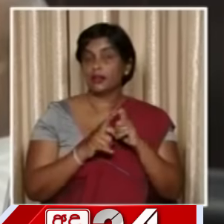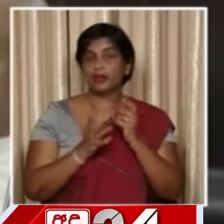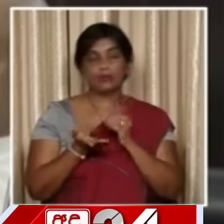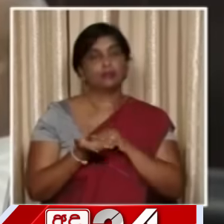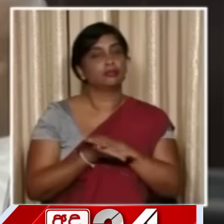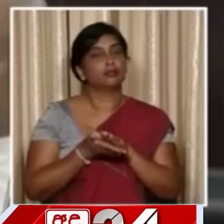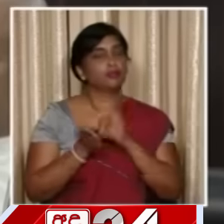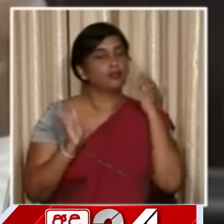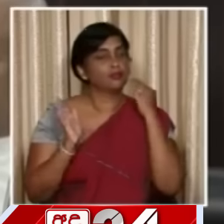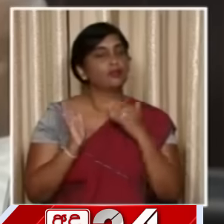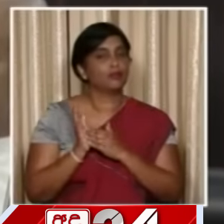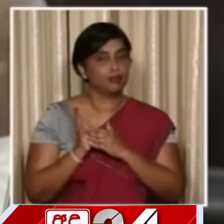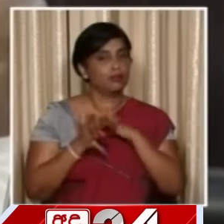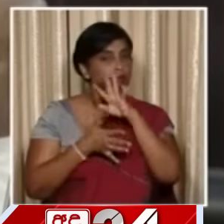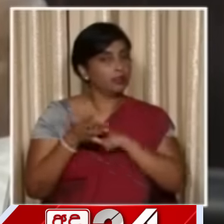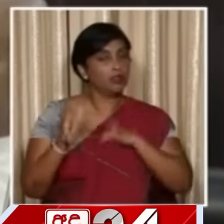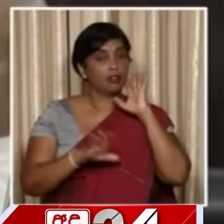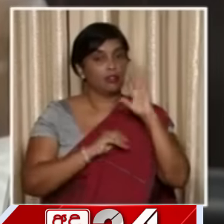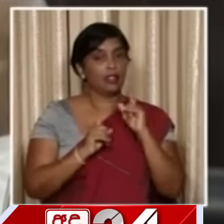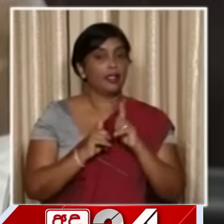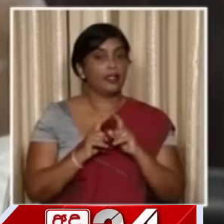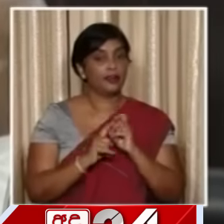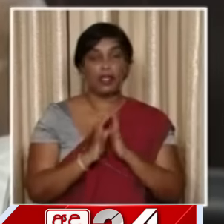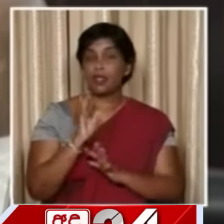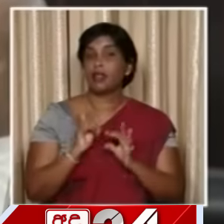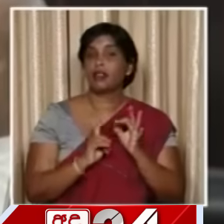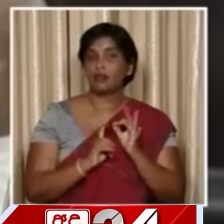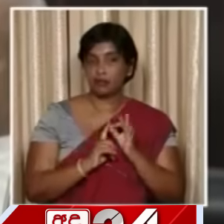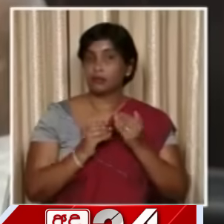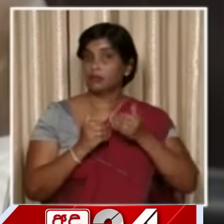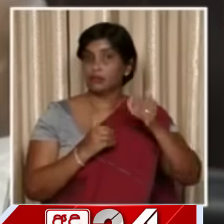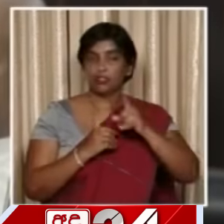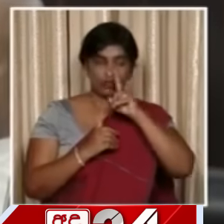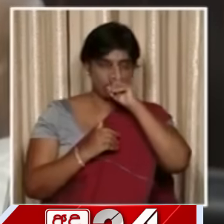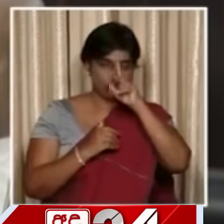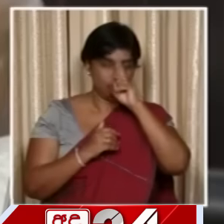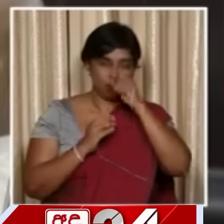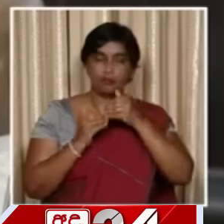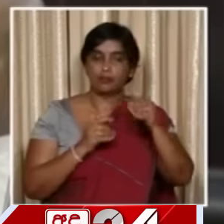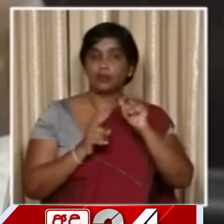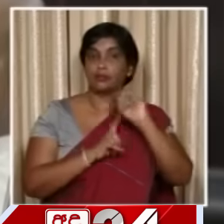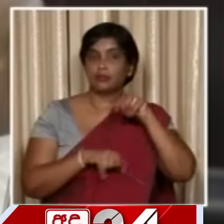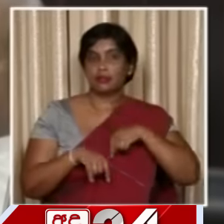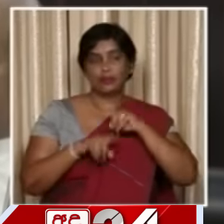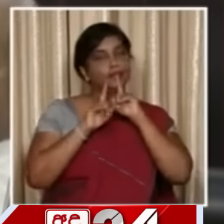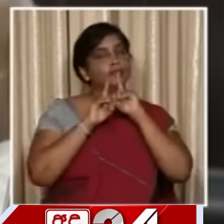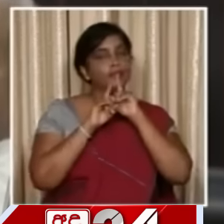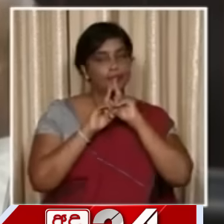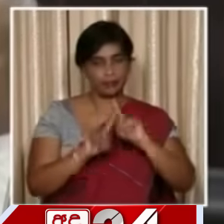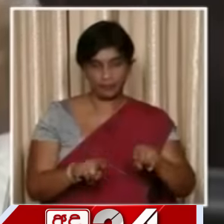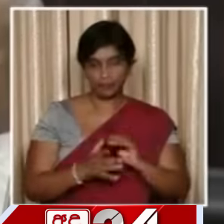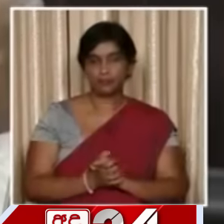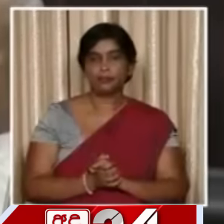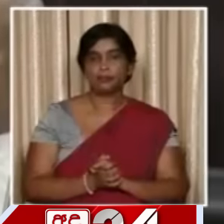ප්‍රතිසංස්කරණ පිළිබඳ සවිස්තර තොරතුරු අධ්‍යාපන ඇමතිතුමා විසින් ඉදිරි සති දෙක තුළ මේ සභාවට ගෙනහැර දක්වා